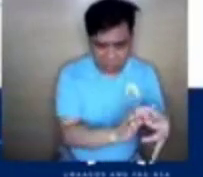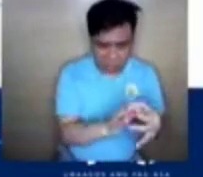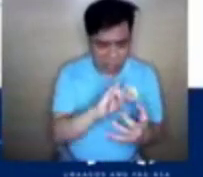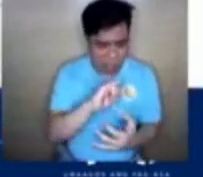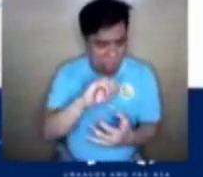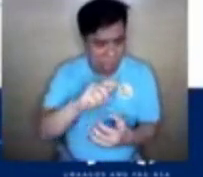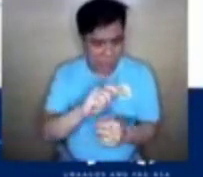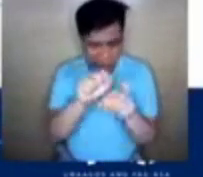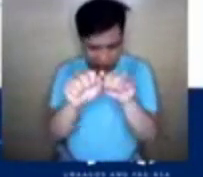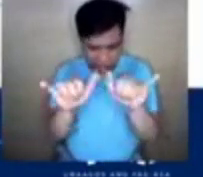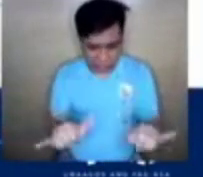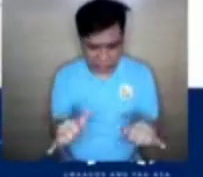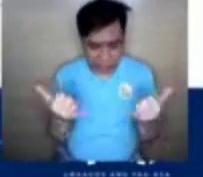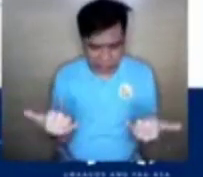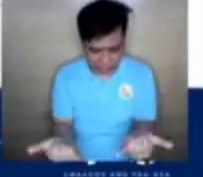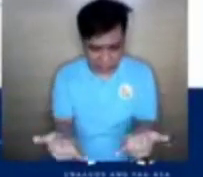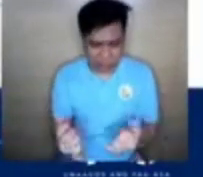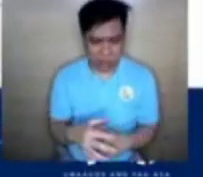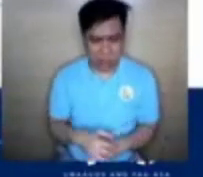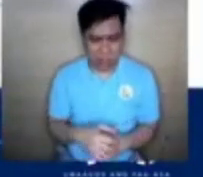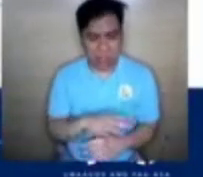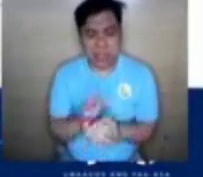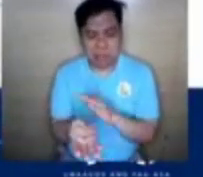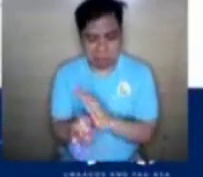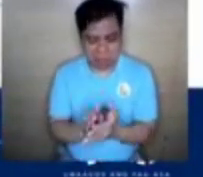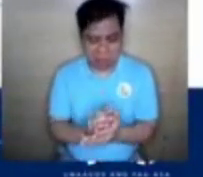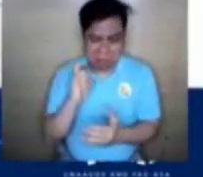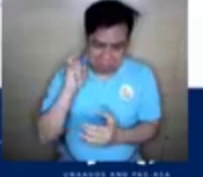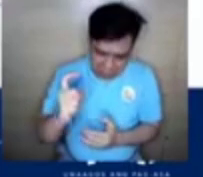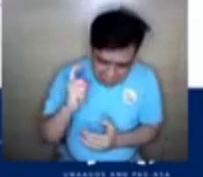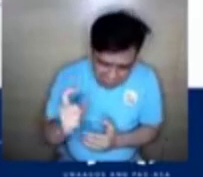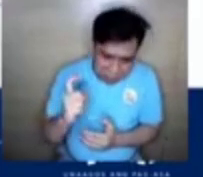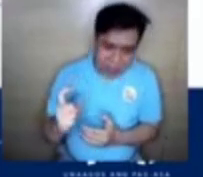ito. Mas magiging mabilis.